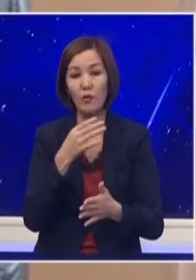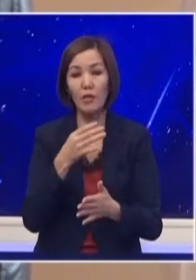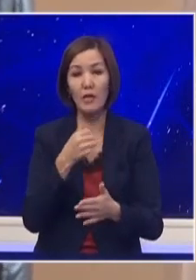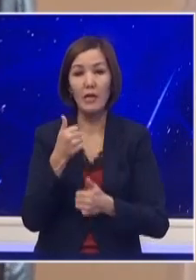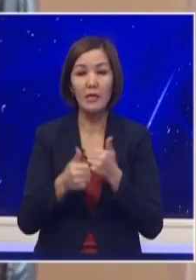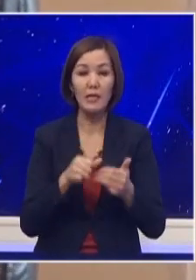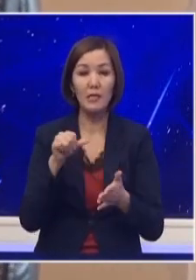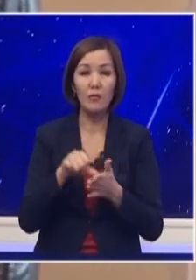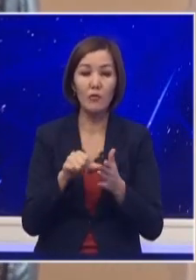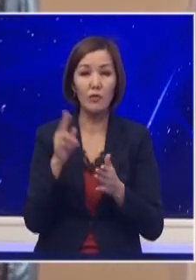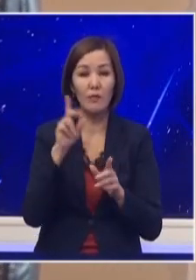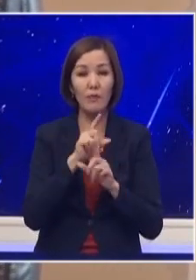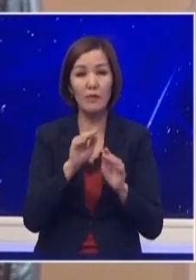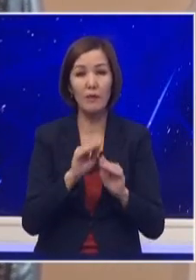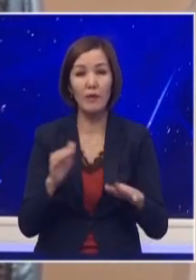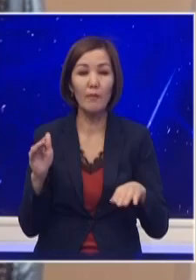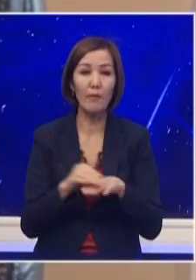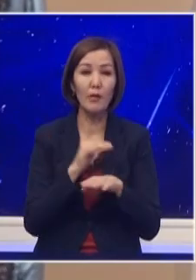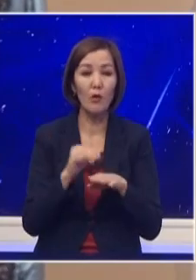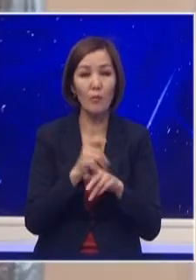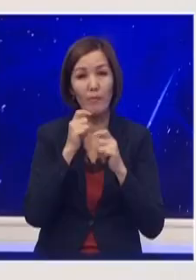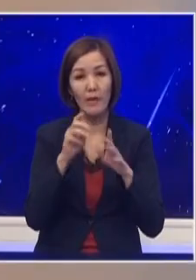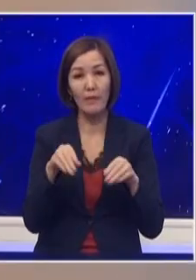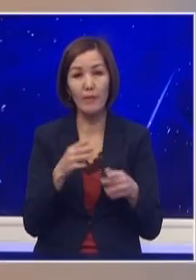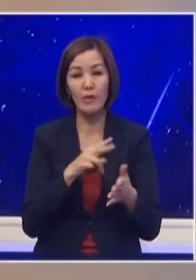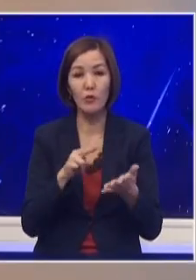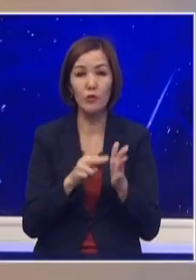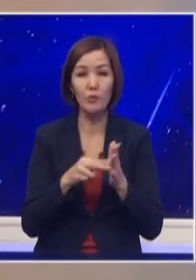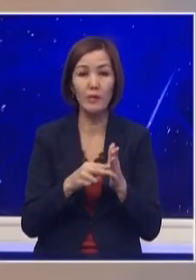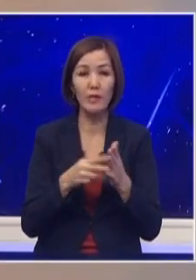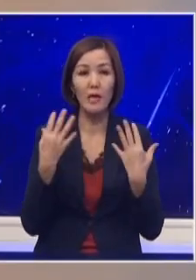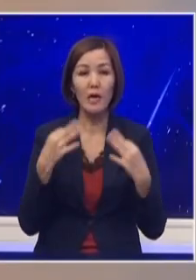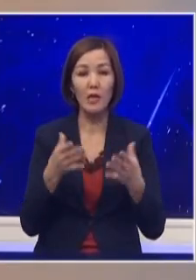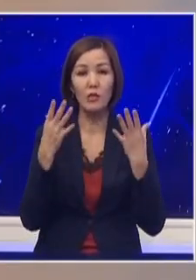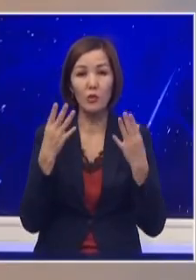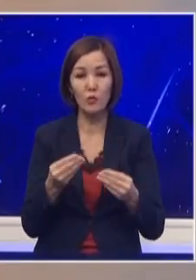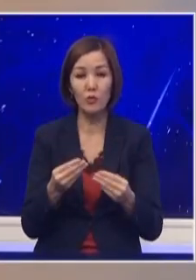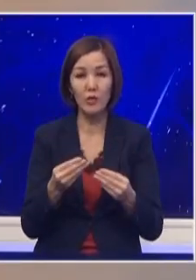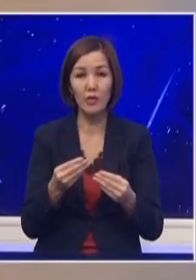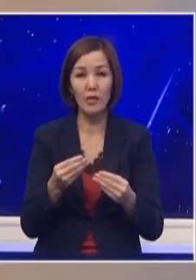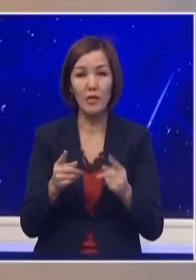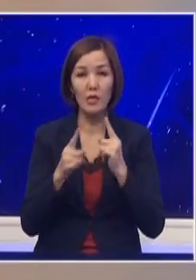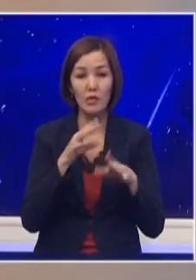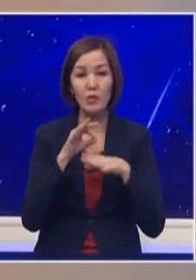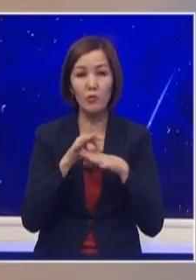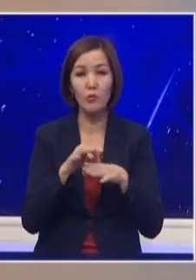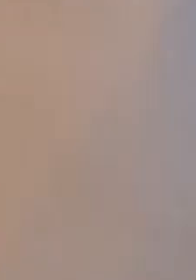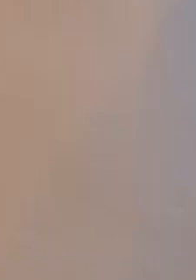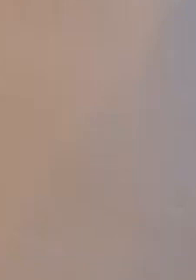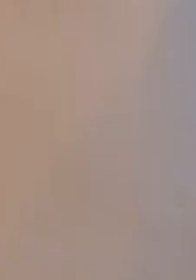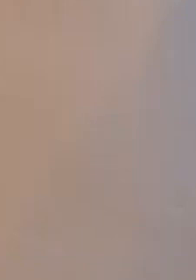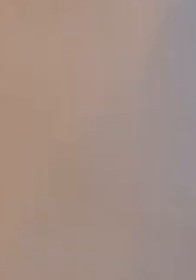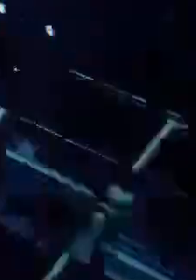өткен мектеп оқушыларын мақтау қағаздарымен марапаттадық. Жоспарда тағы ашық есік күндерін және брифингтер өткізу ойда бар.